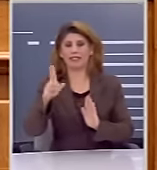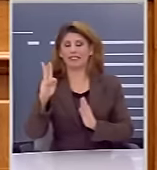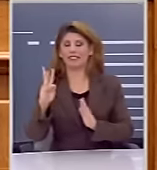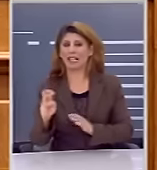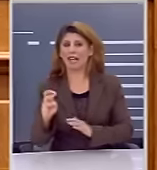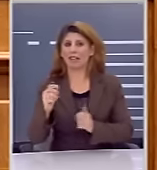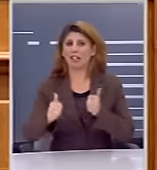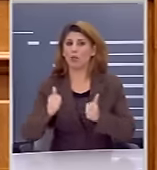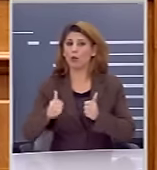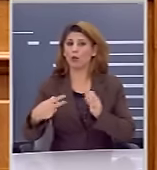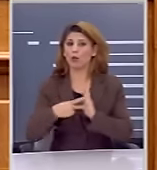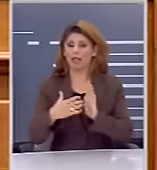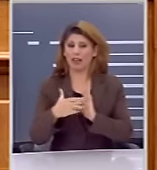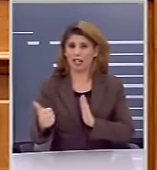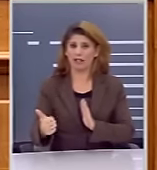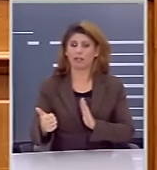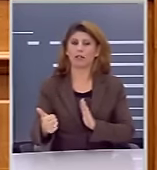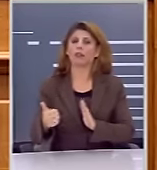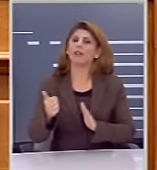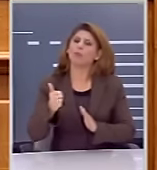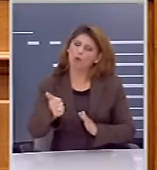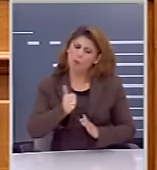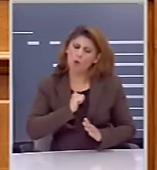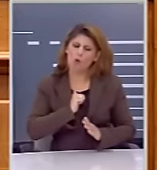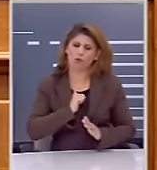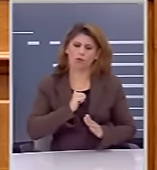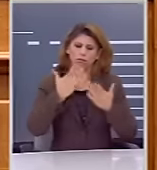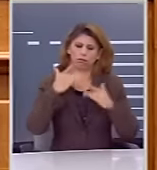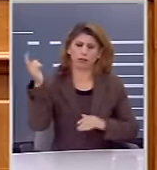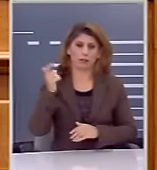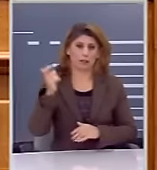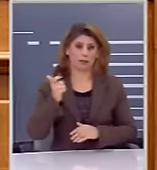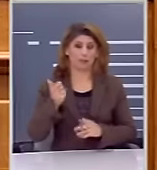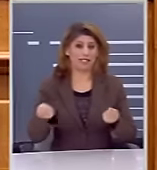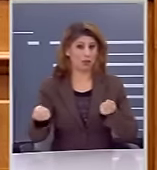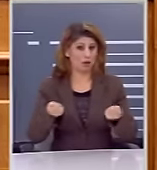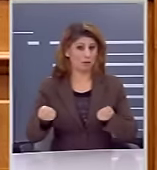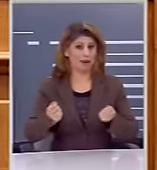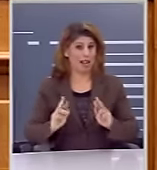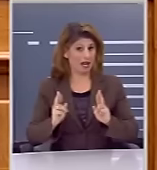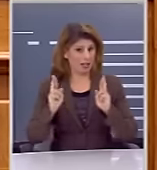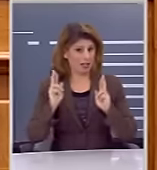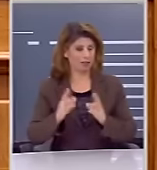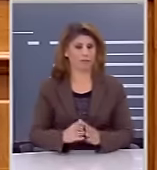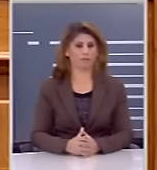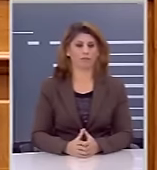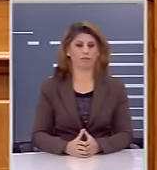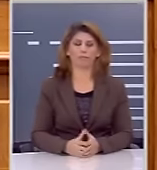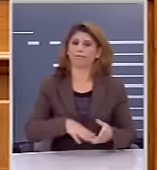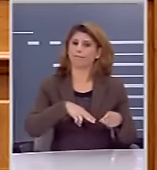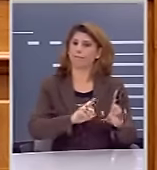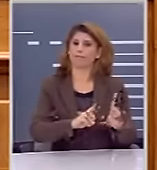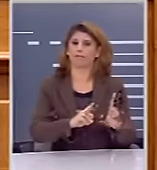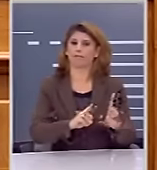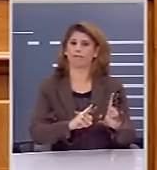καλύπτοντας περιπτώσεις αποστρατιών και αυτεπάγγελτες αποστρατείες. Με συντονισμένες ενέργειες υλοποιήθηκε η απεμπλοκή